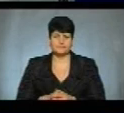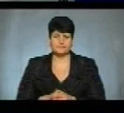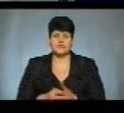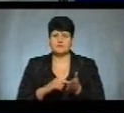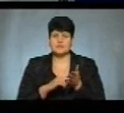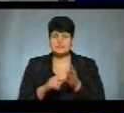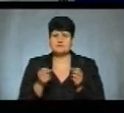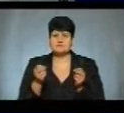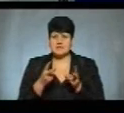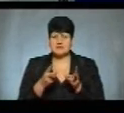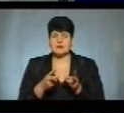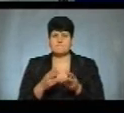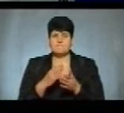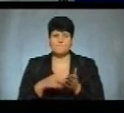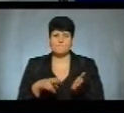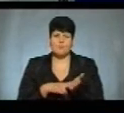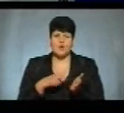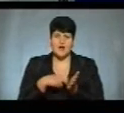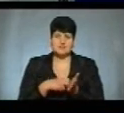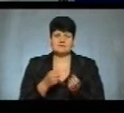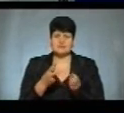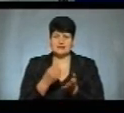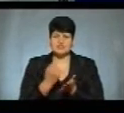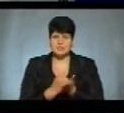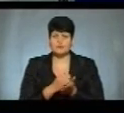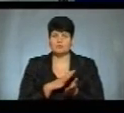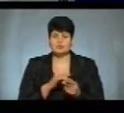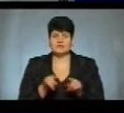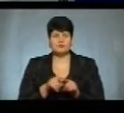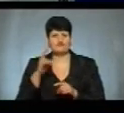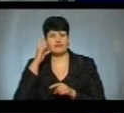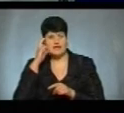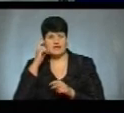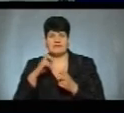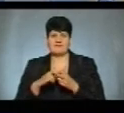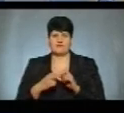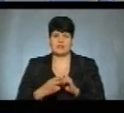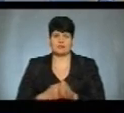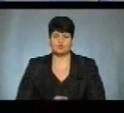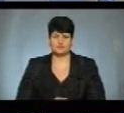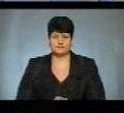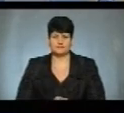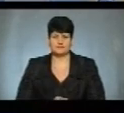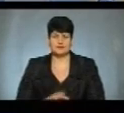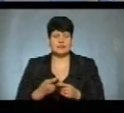Зазначив, спецпогашення поштової продукції спеціальним штемпелем відбулось також у Києві та Івано-Франківську.